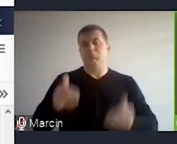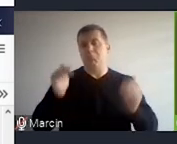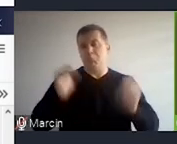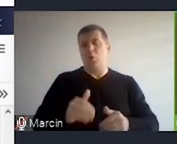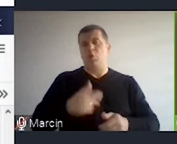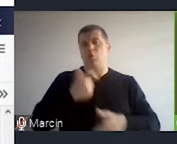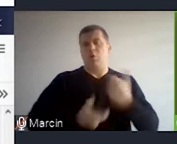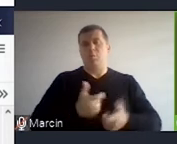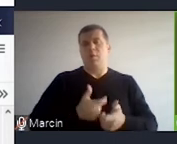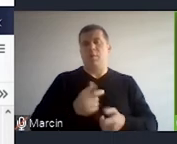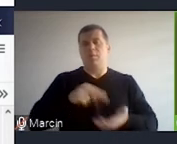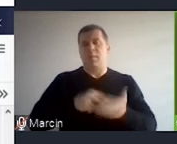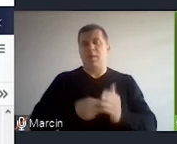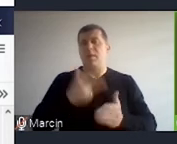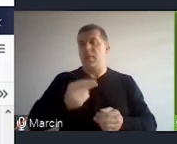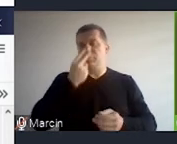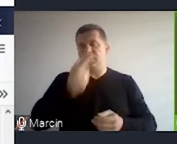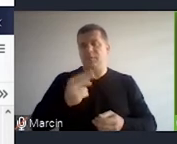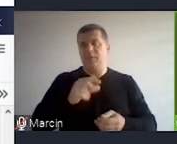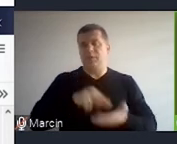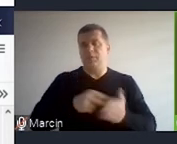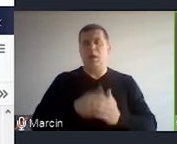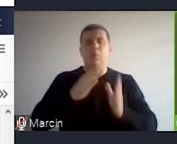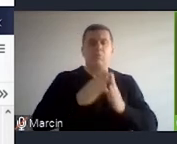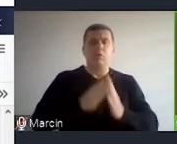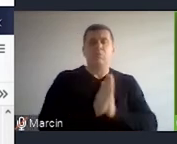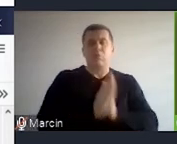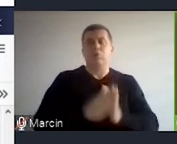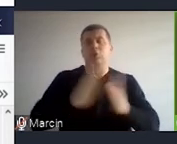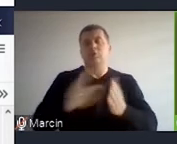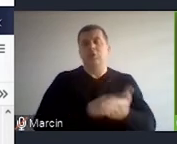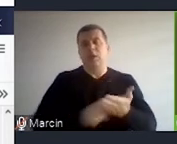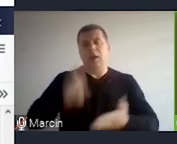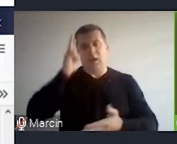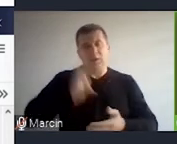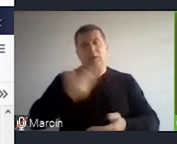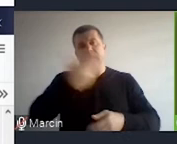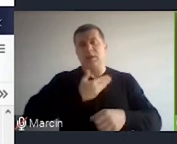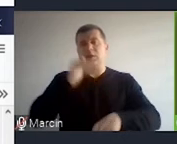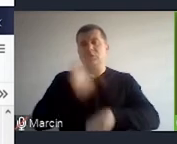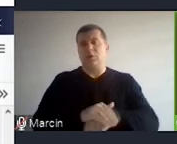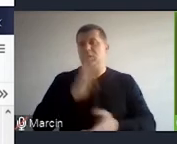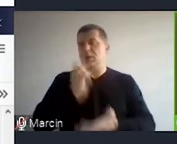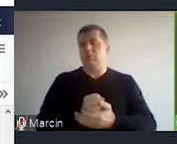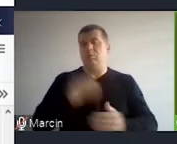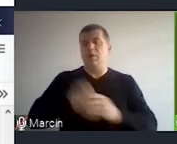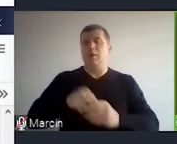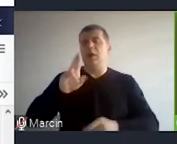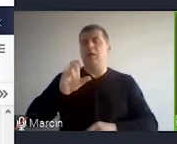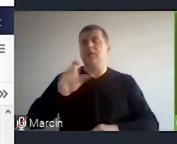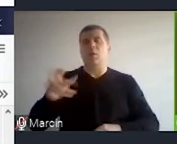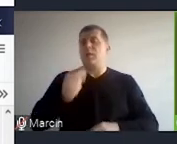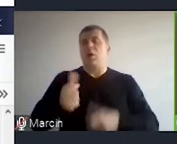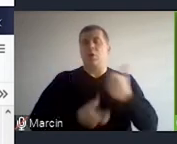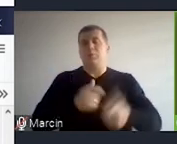mogę ponieść wydatki nieprzewidziane i nie muszę prosić 10 razy instytucji o zgodę, bo w ryczałcie nie monitoruje